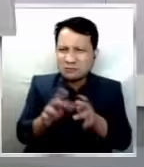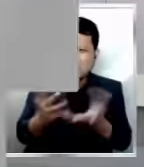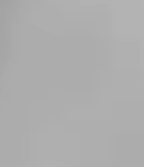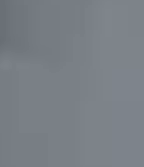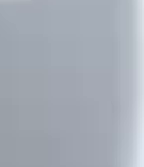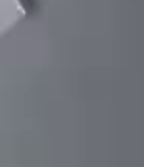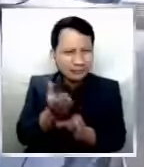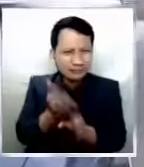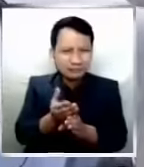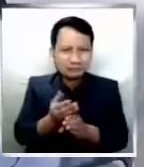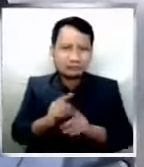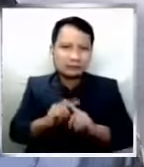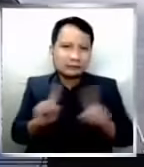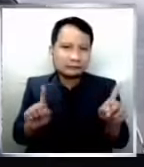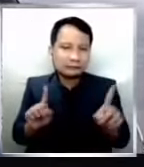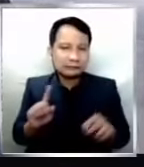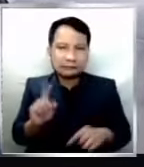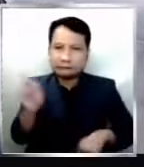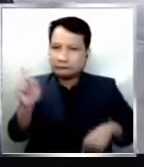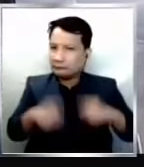Tima.